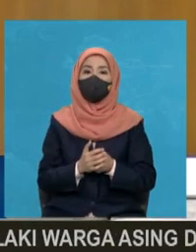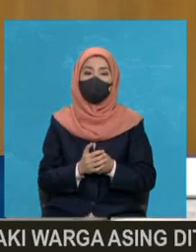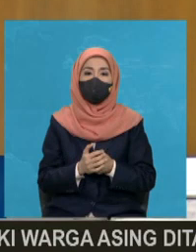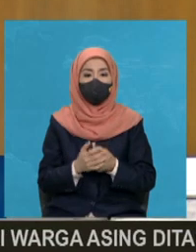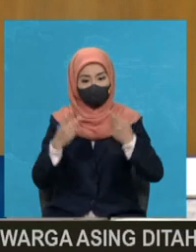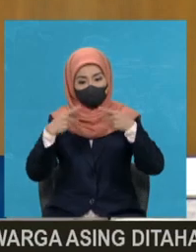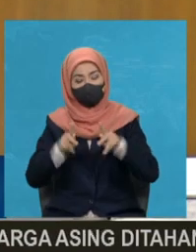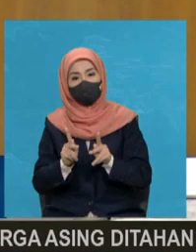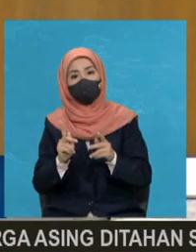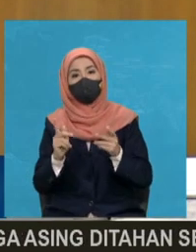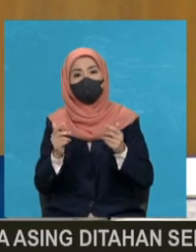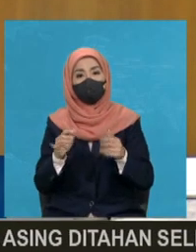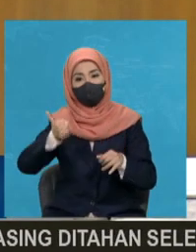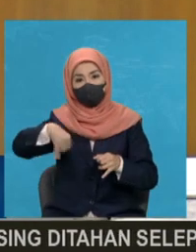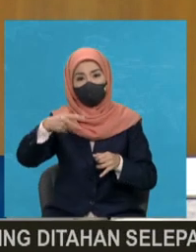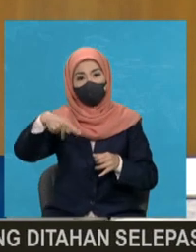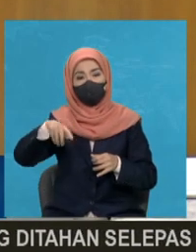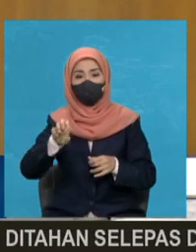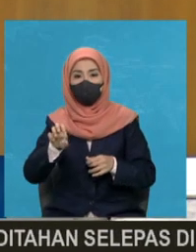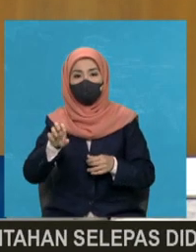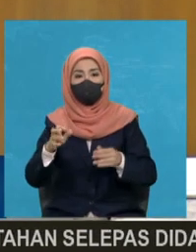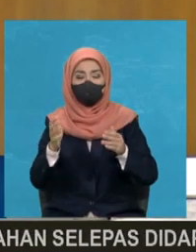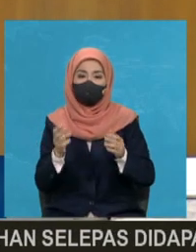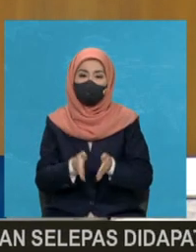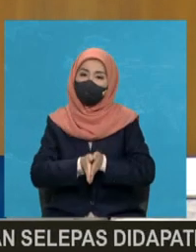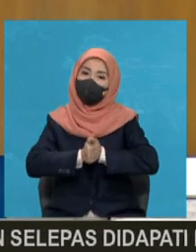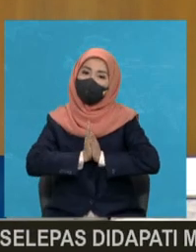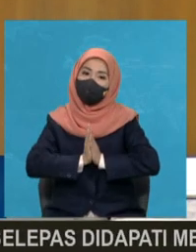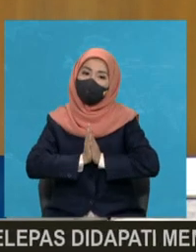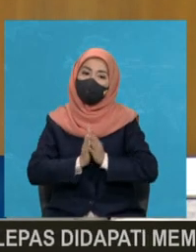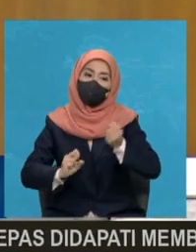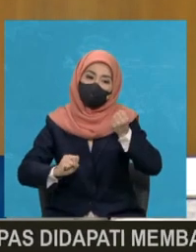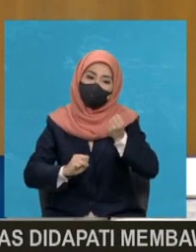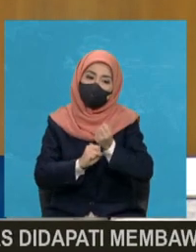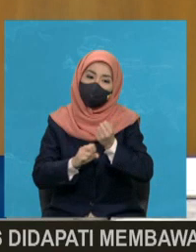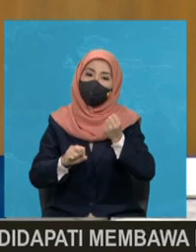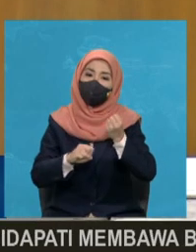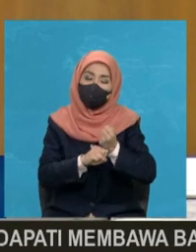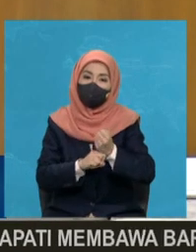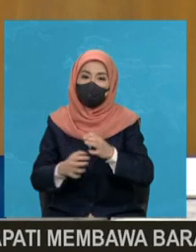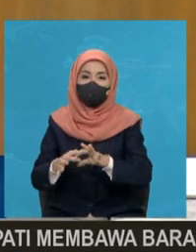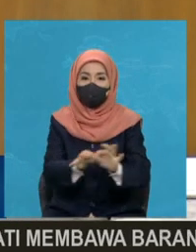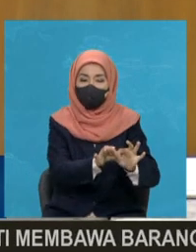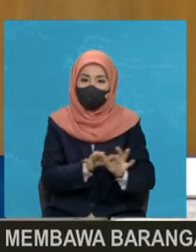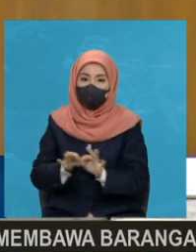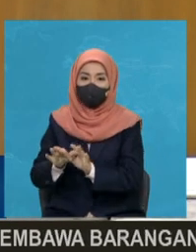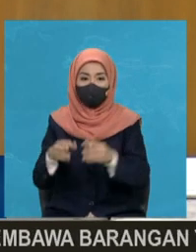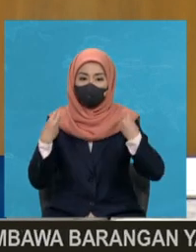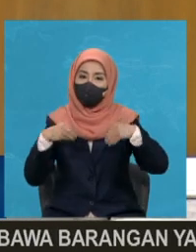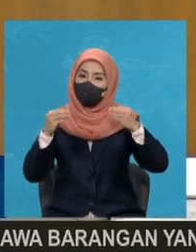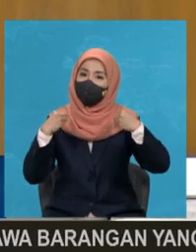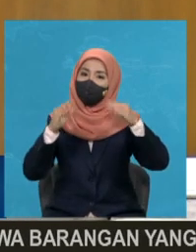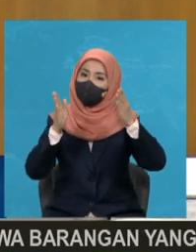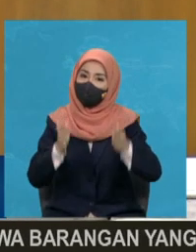Hai di kesempatan ini GPS menyuruh kerjasama berturutan dari pihak peniaga